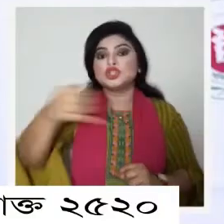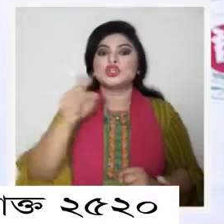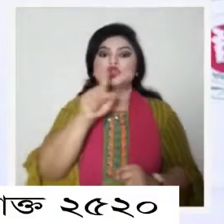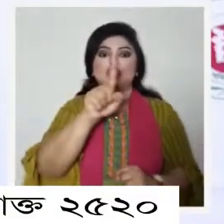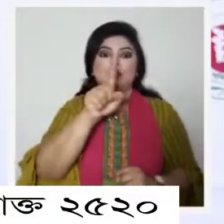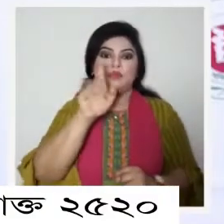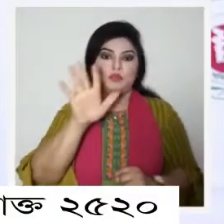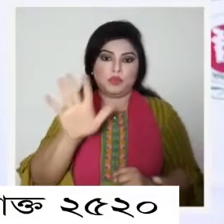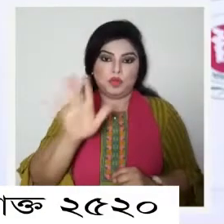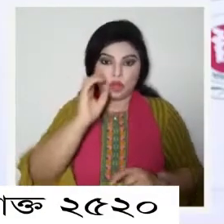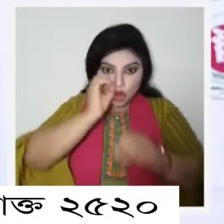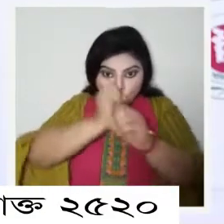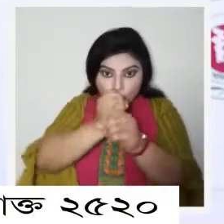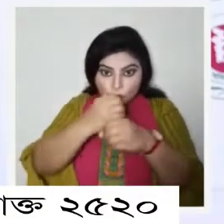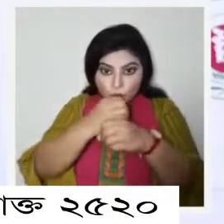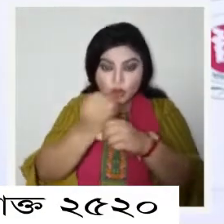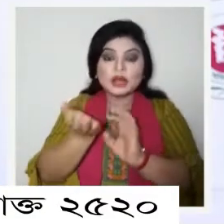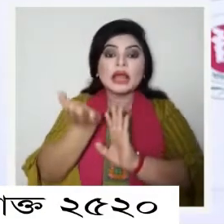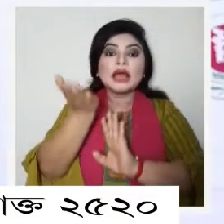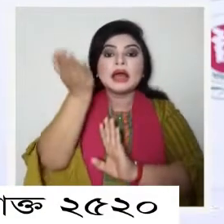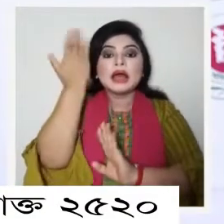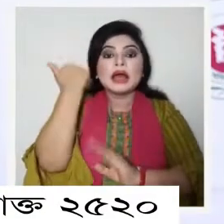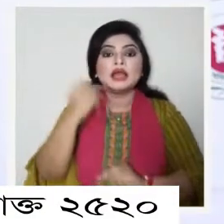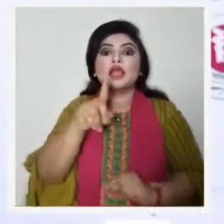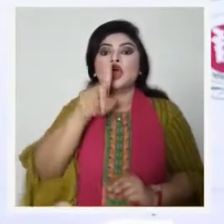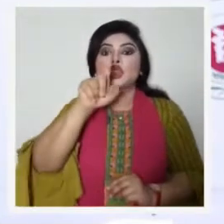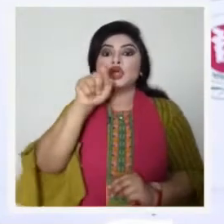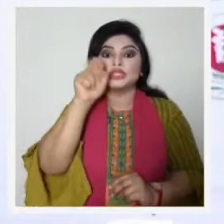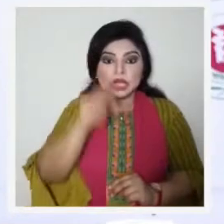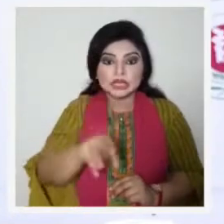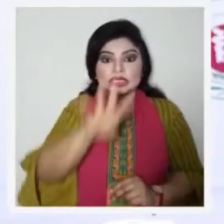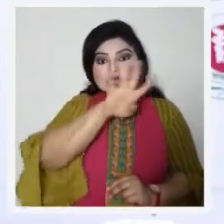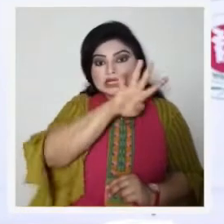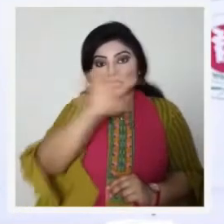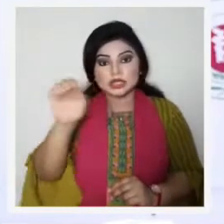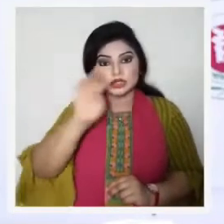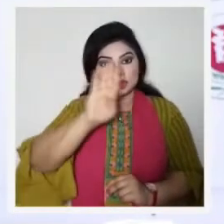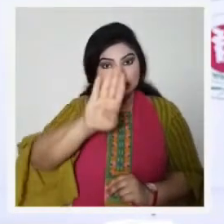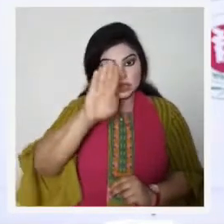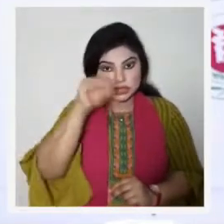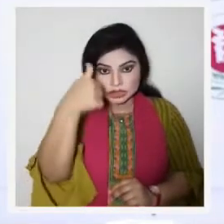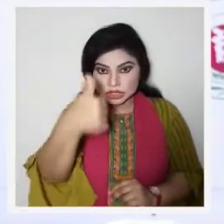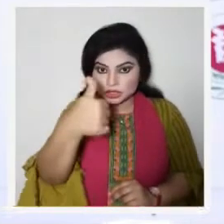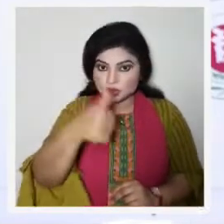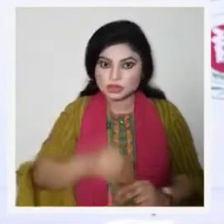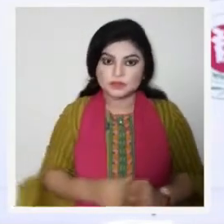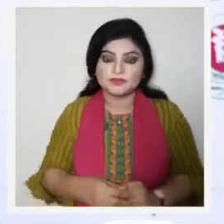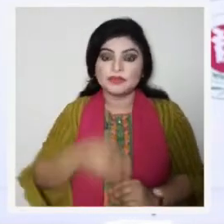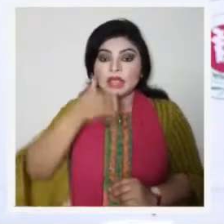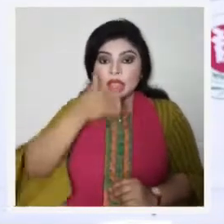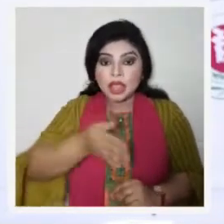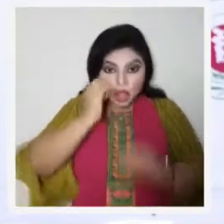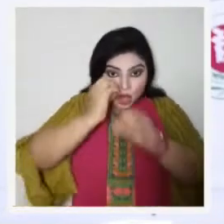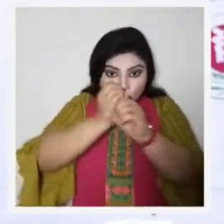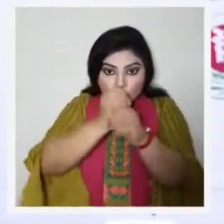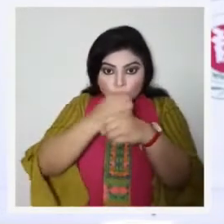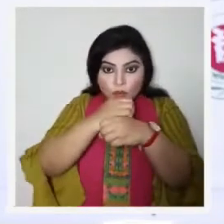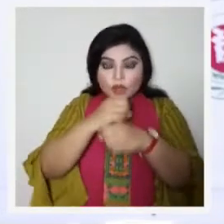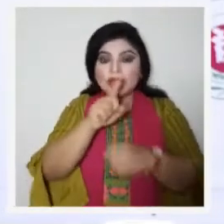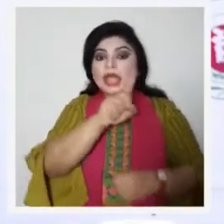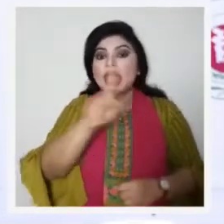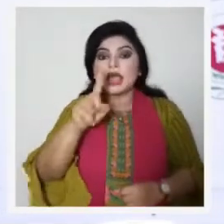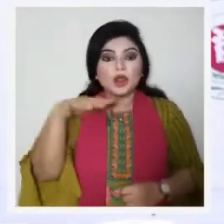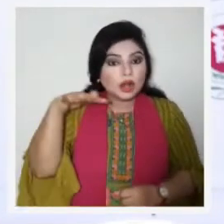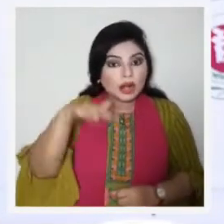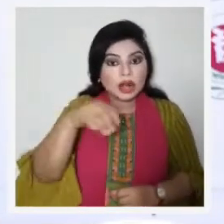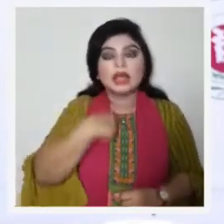করোনা ভাইরাসে গত 24 ঘন্টায় দেশে আরও 38 জনের মৃত্যু হয়েছে। এ নিয়ে দেশে মোট 2874 জন কোভিড রোগী মারা গেলেন। এই